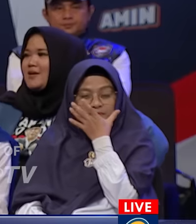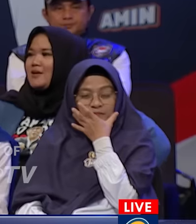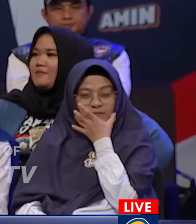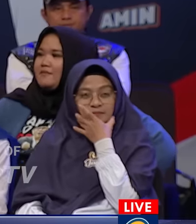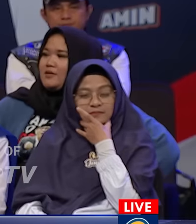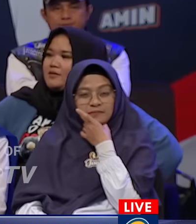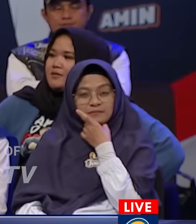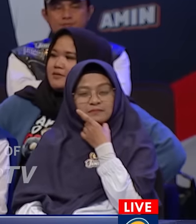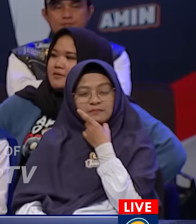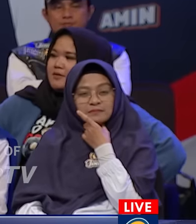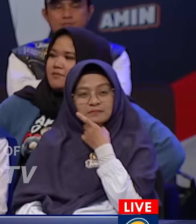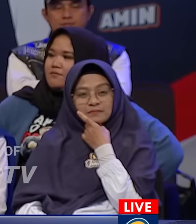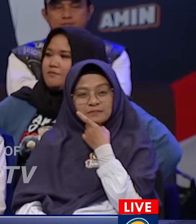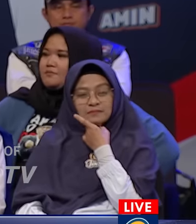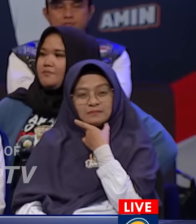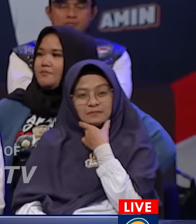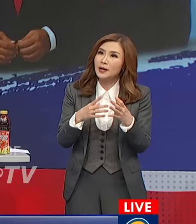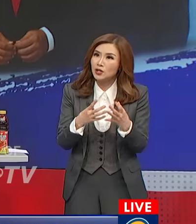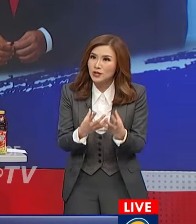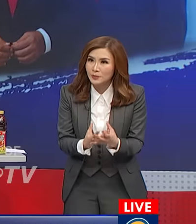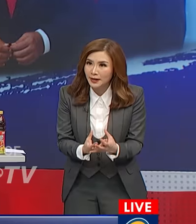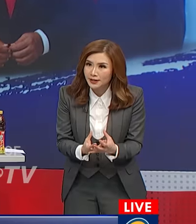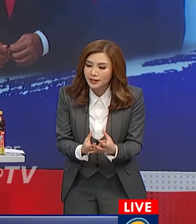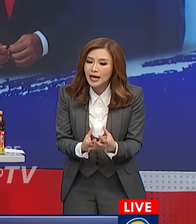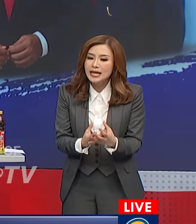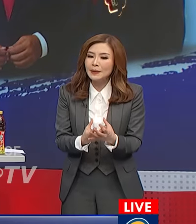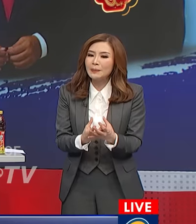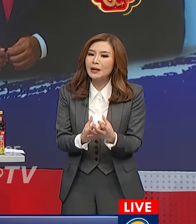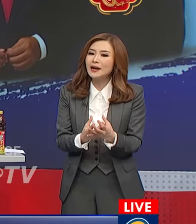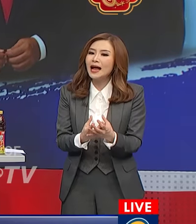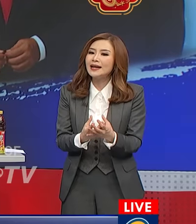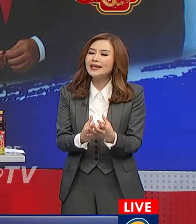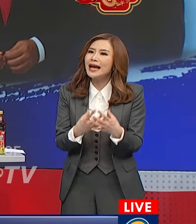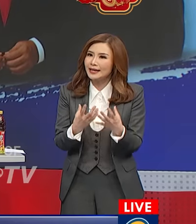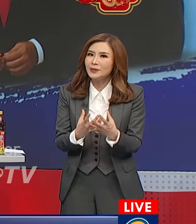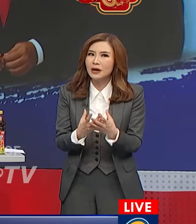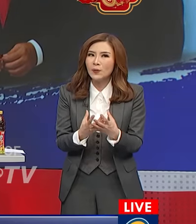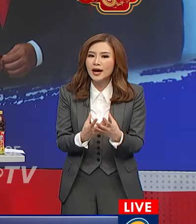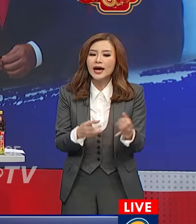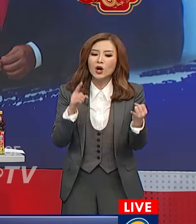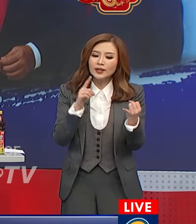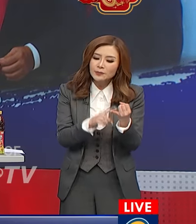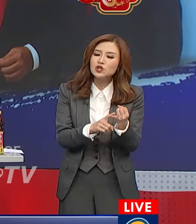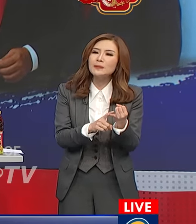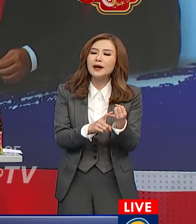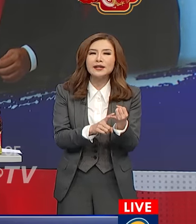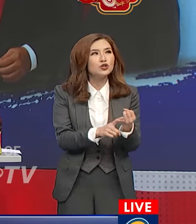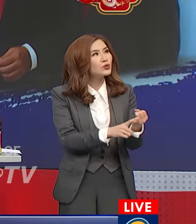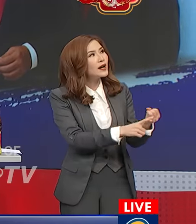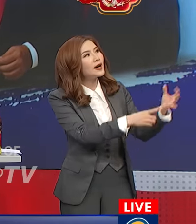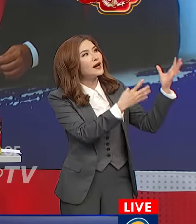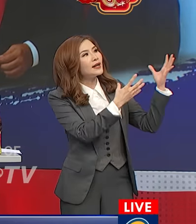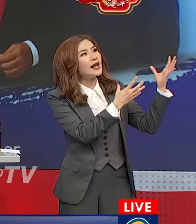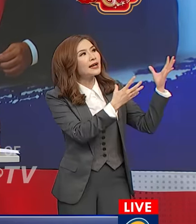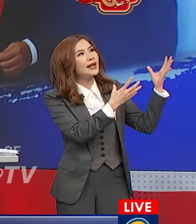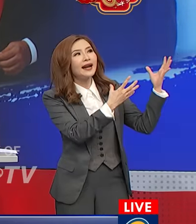masyarakat mungkin saat ini undecided voters dan swing voters jumlahnya sudah semakin kecil tapi Bagaimana anda yakin bahwa kontribusi debat dan